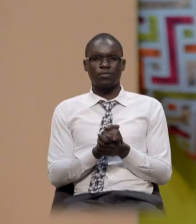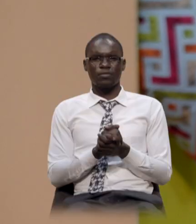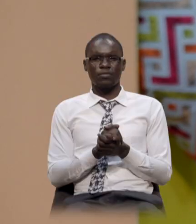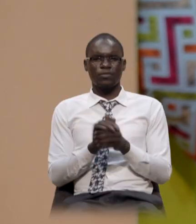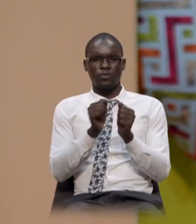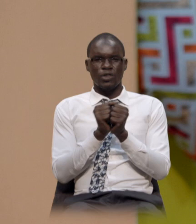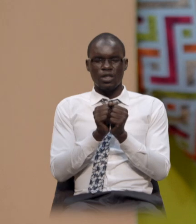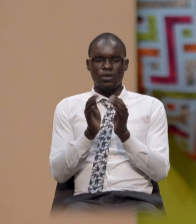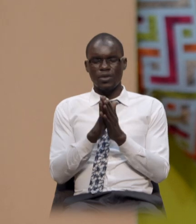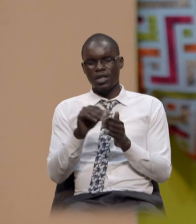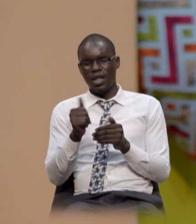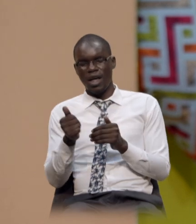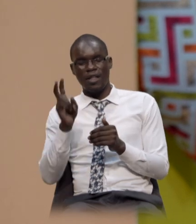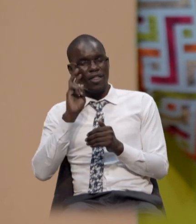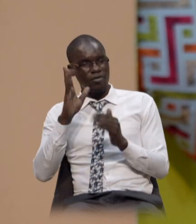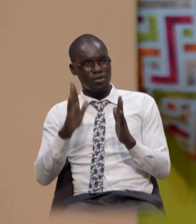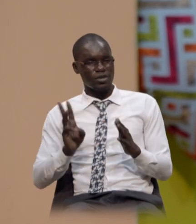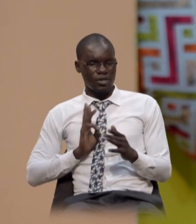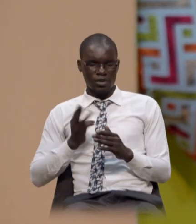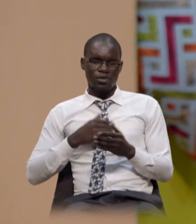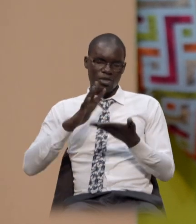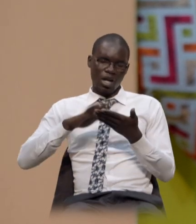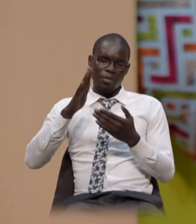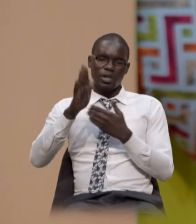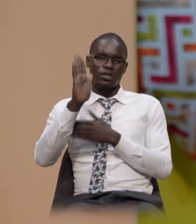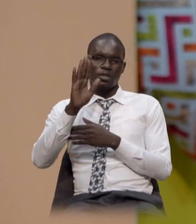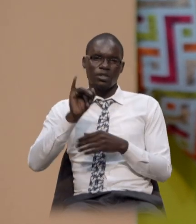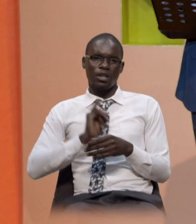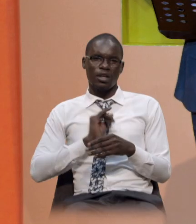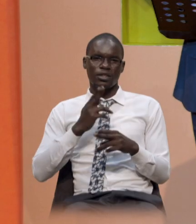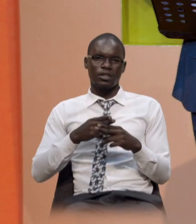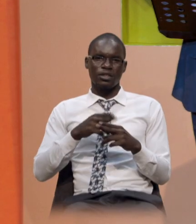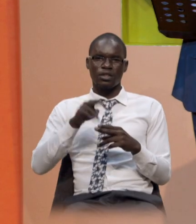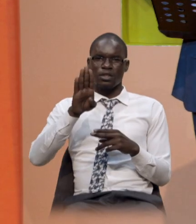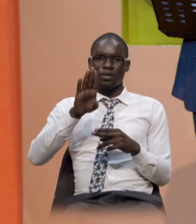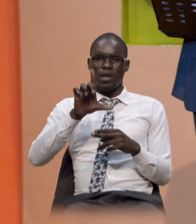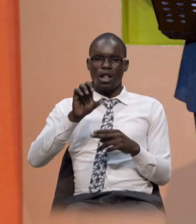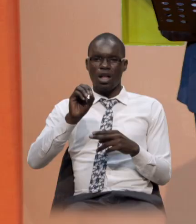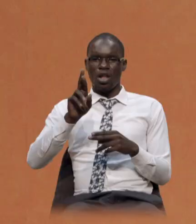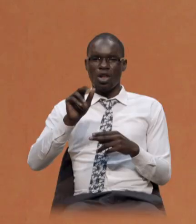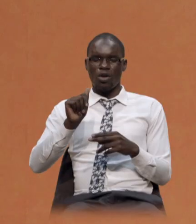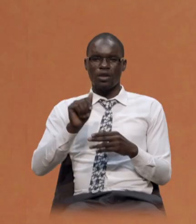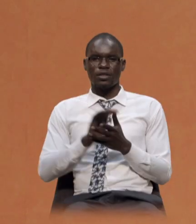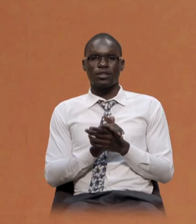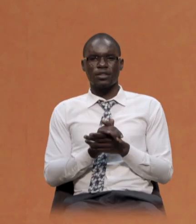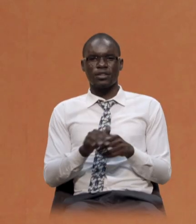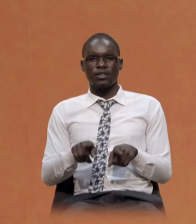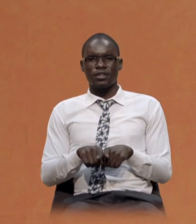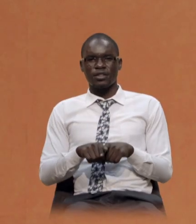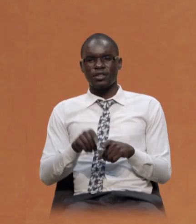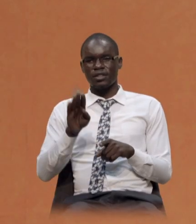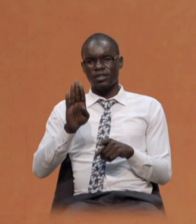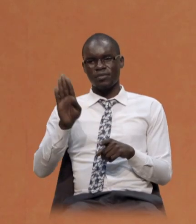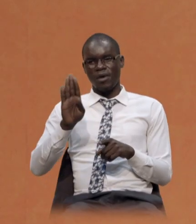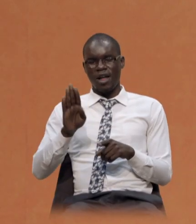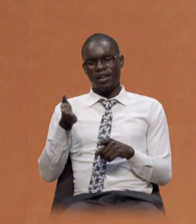Na washiriki wengine tunatukuza Mungu. Mimi Belora Ayayo, Brian Emego hapa engineer,